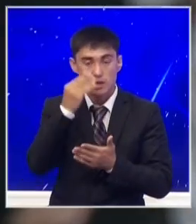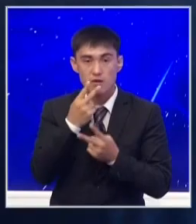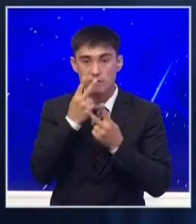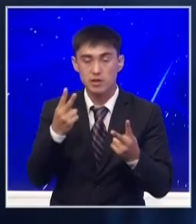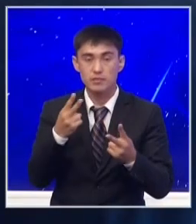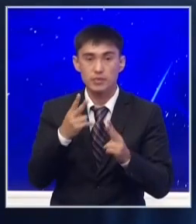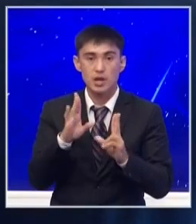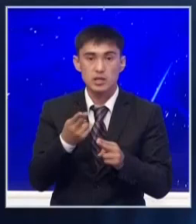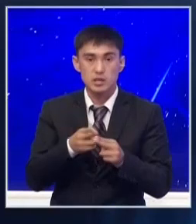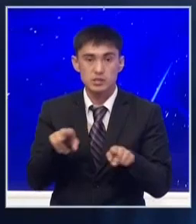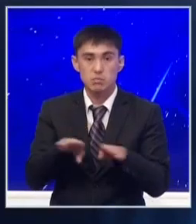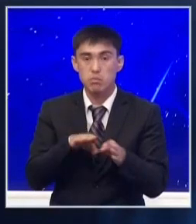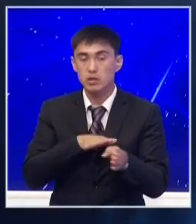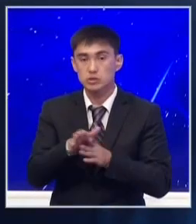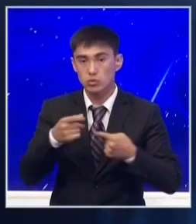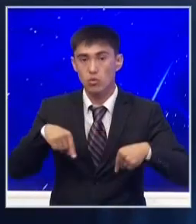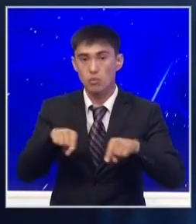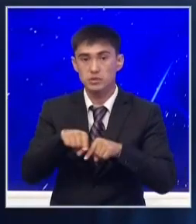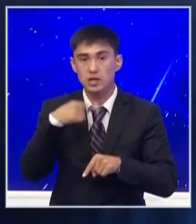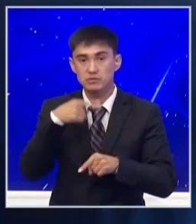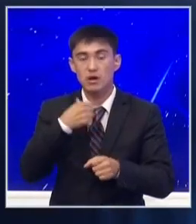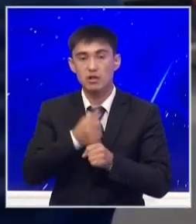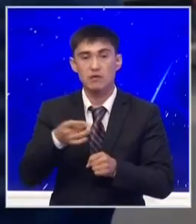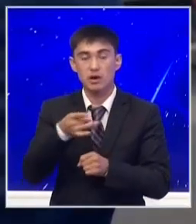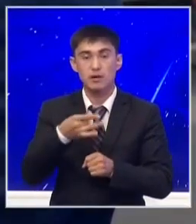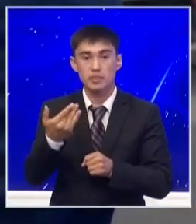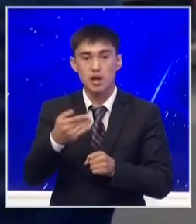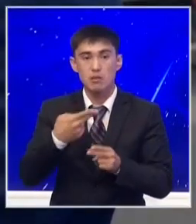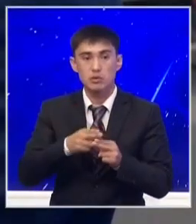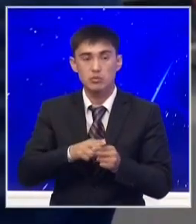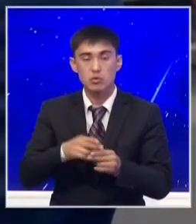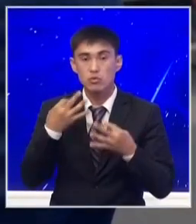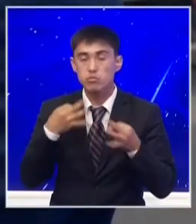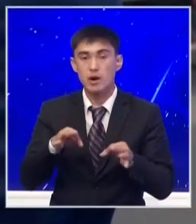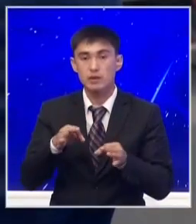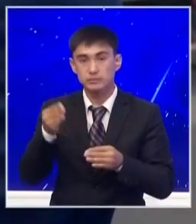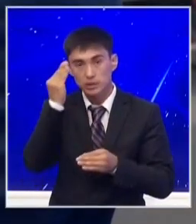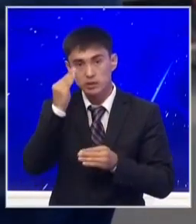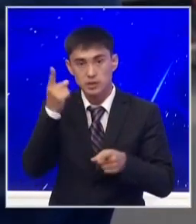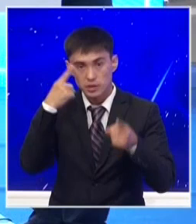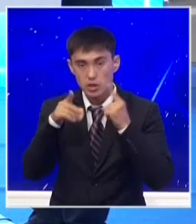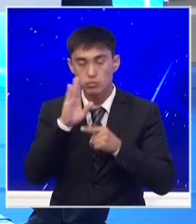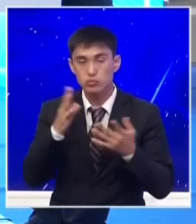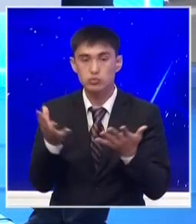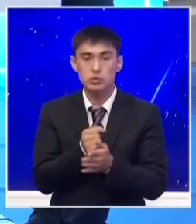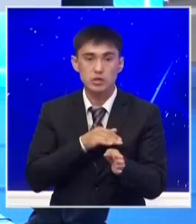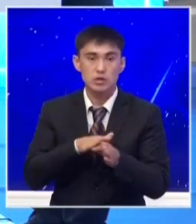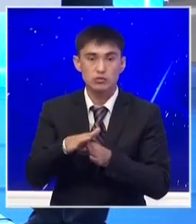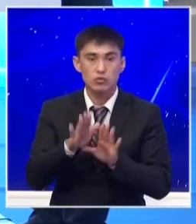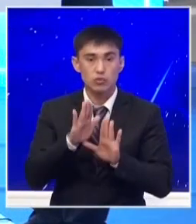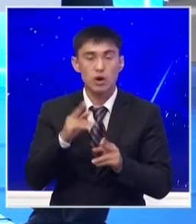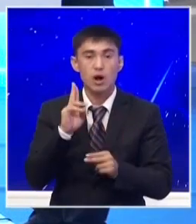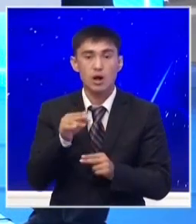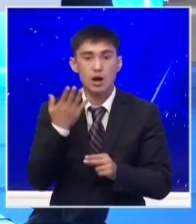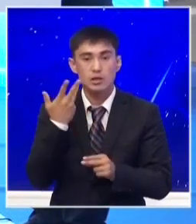видение. Это и есть полноценное общество, отметил глава края. А потому любая концепция или идея будет успешно реализована только